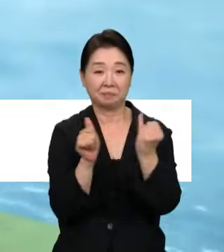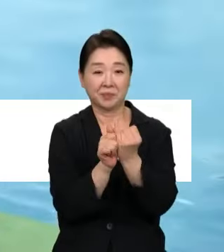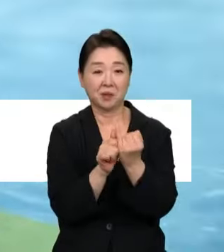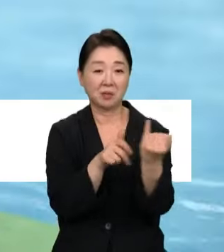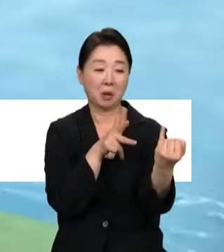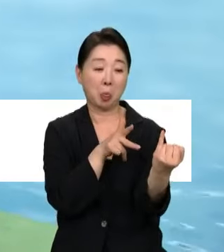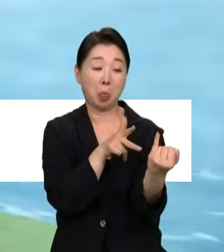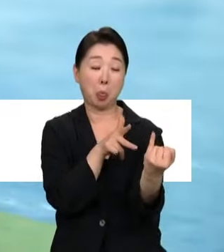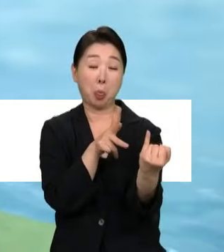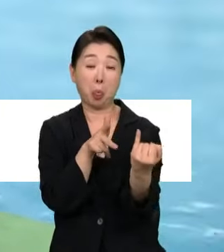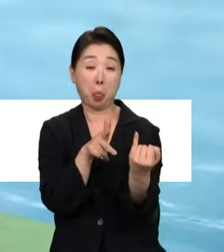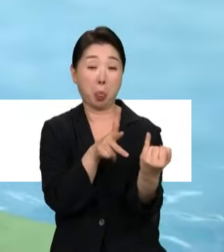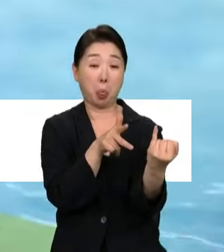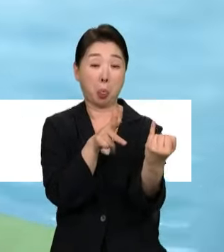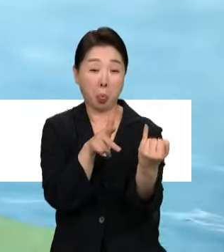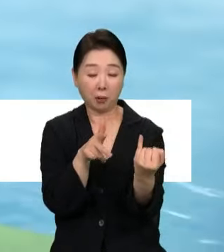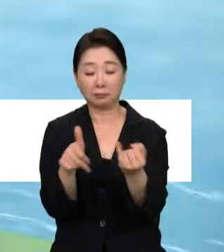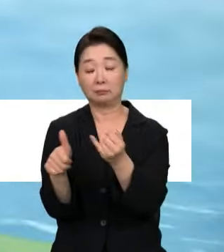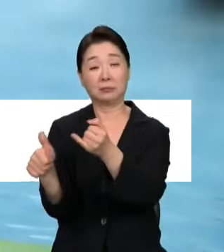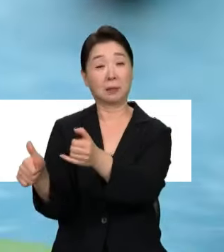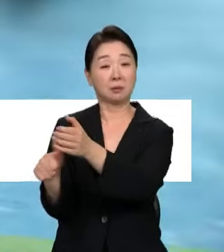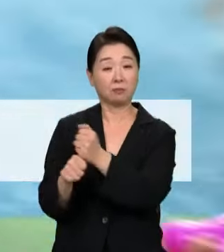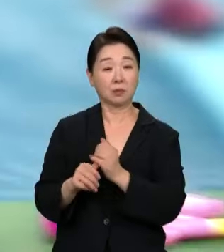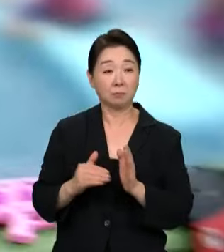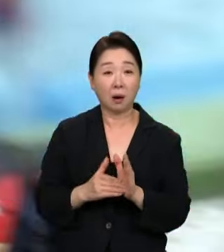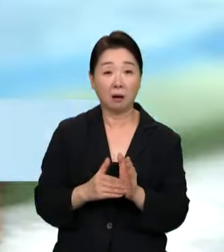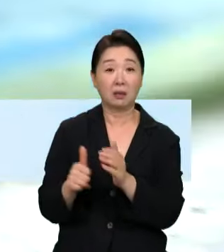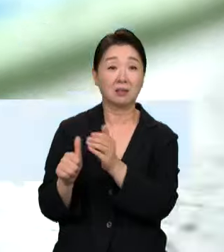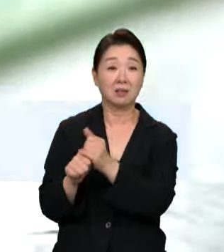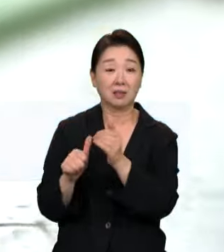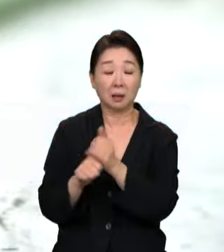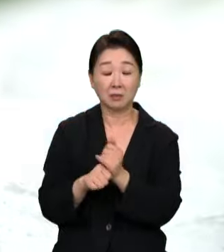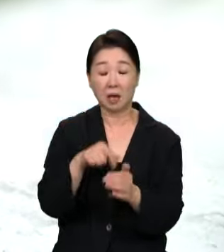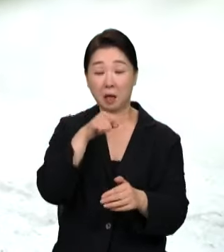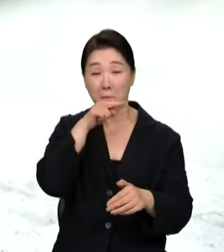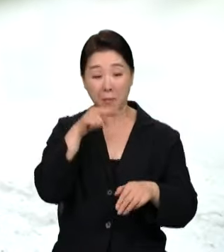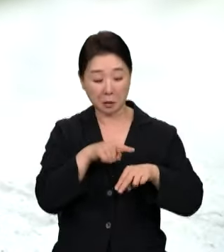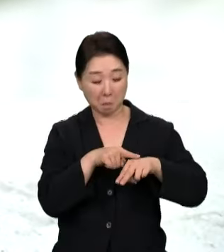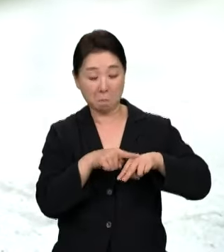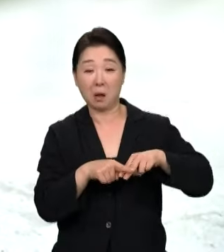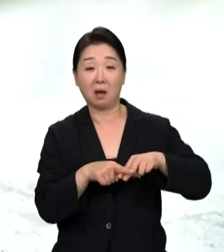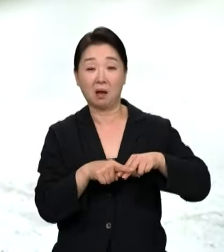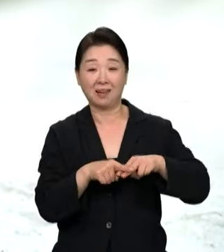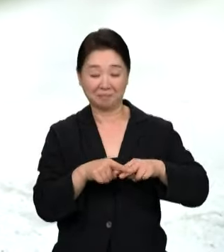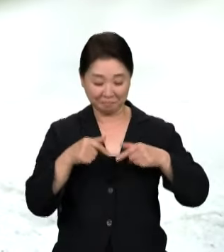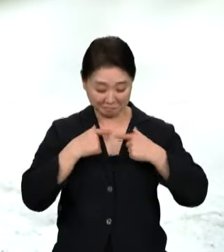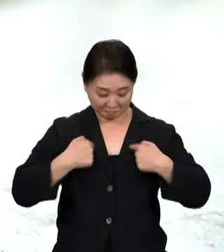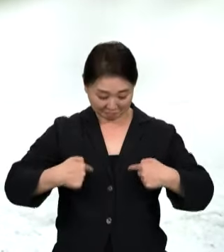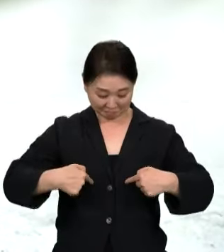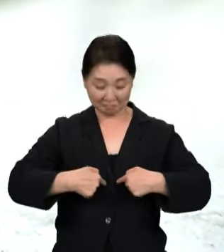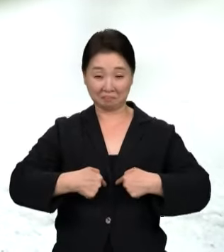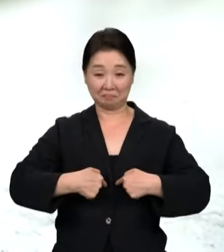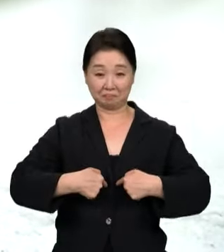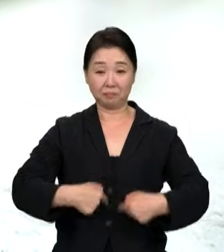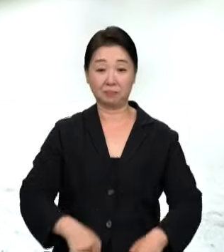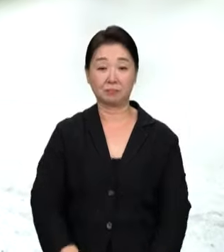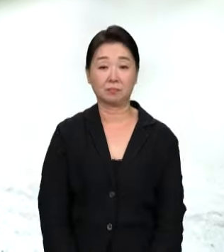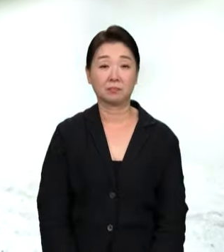20대 남성이 붙잡혔습니다. 이 남성은 빨간 반바지에 직원 명찰 같은 카드 목걸이도